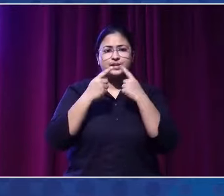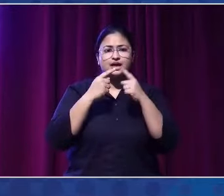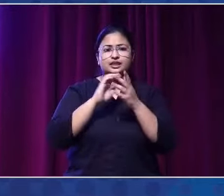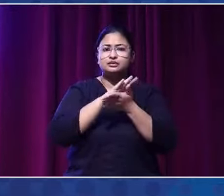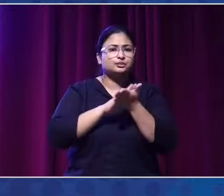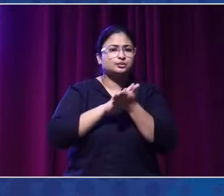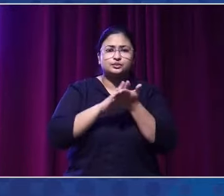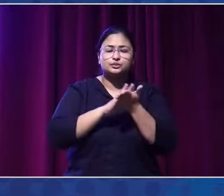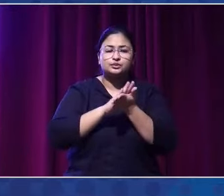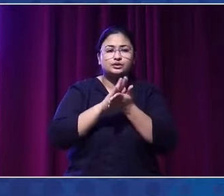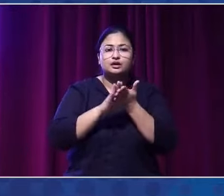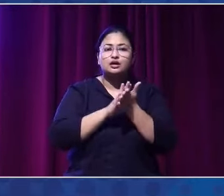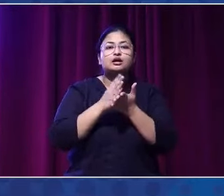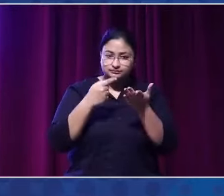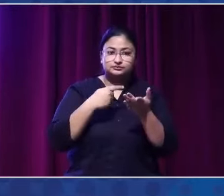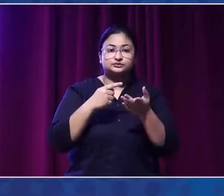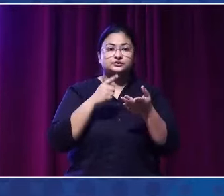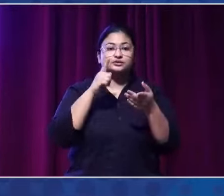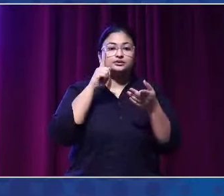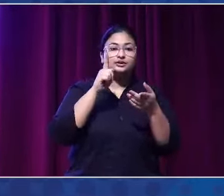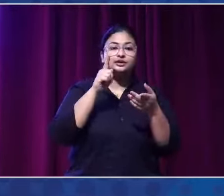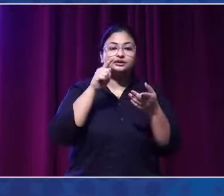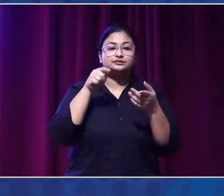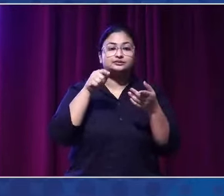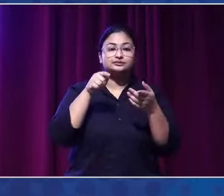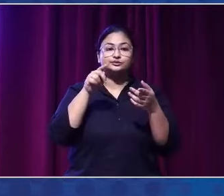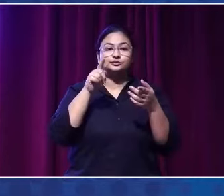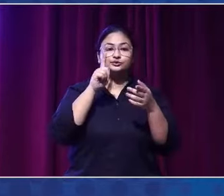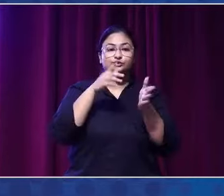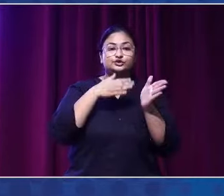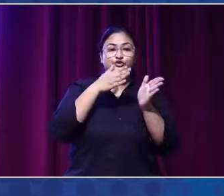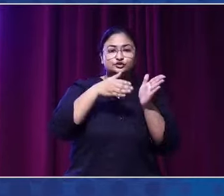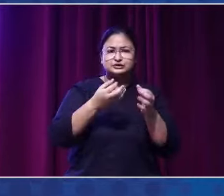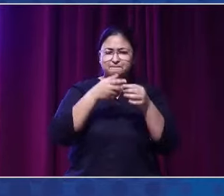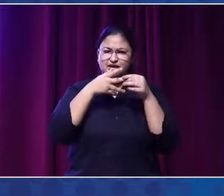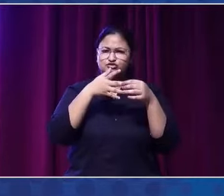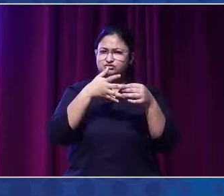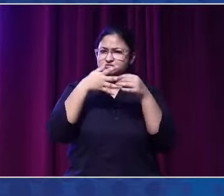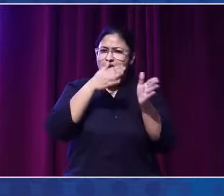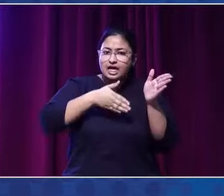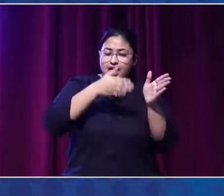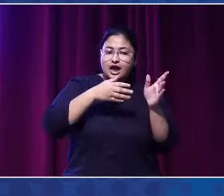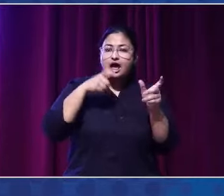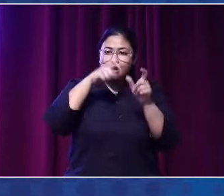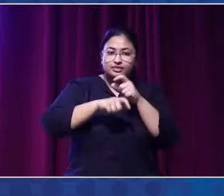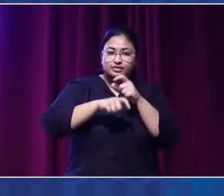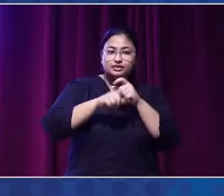है? 135 स्पेशल ट्रेन चल रही थी जो फोर्सेस को इधर से उधर लेके जा रही थी, 4 लाख से ऊपर